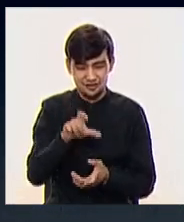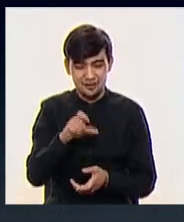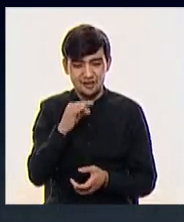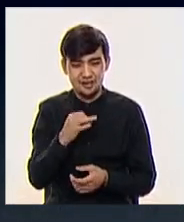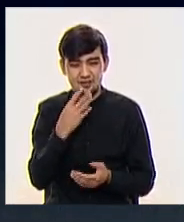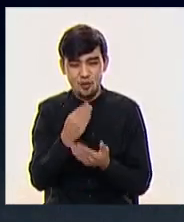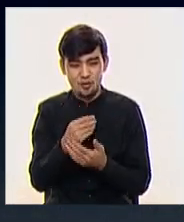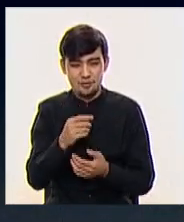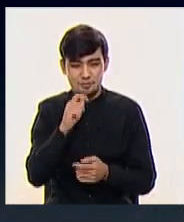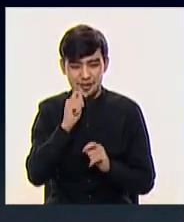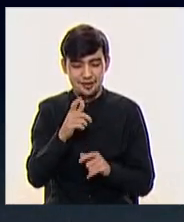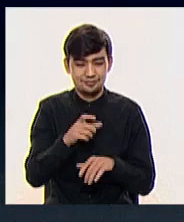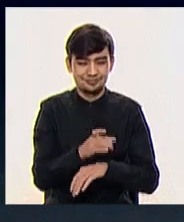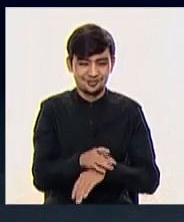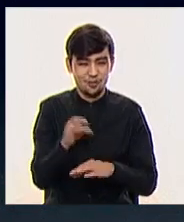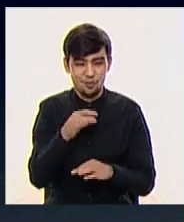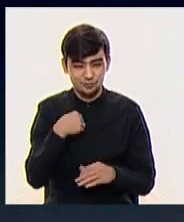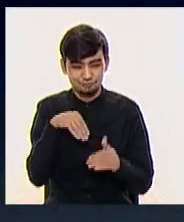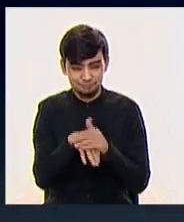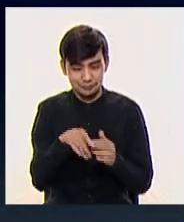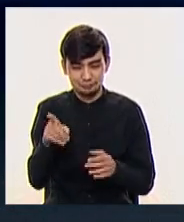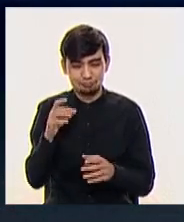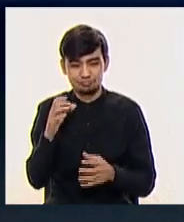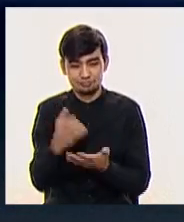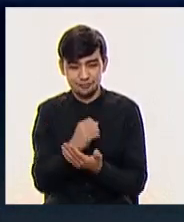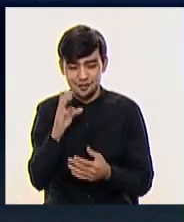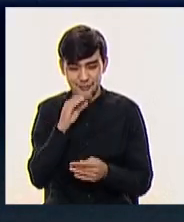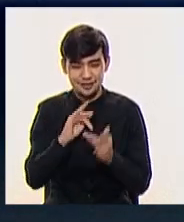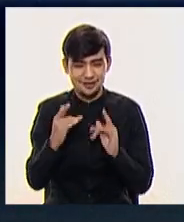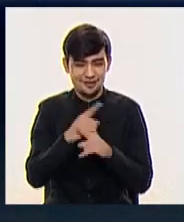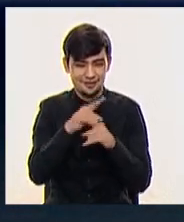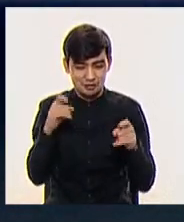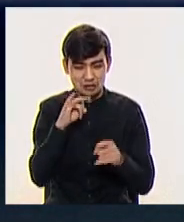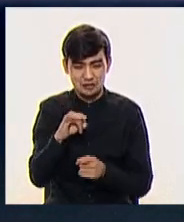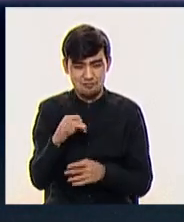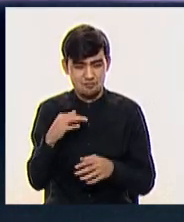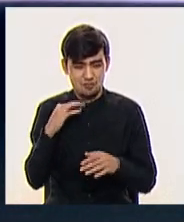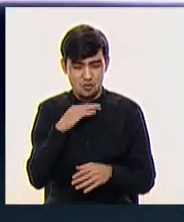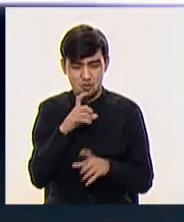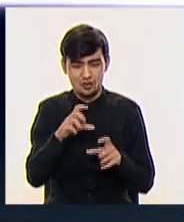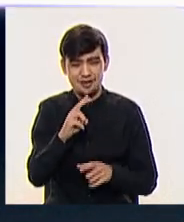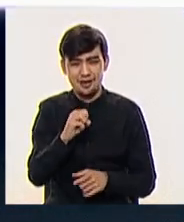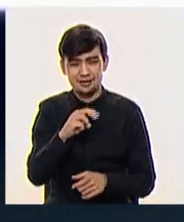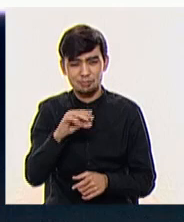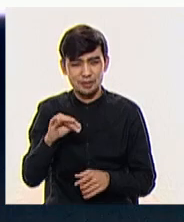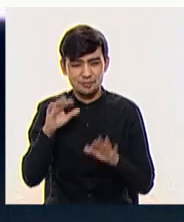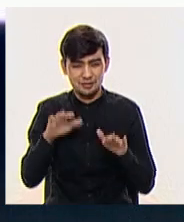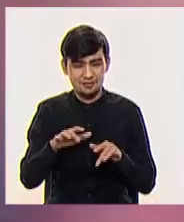кететінін желіде хабарлаған. Осыдан кейін оңай жолмен олжа іздеген тұрғындар жаппай Каспийдің жағасына ағылды.